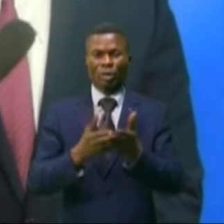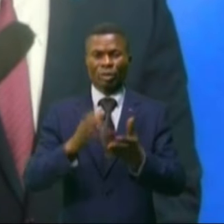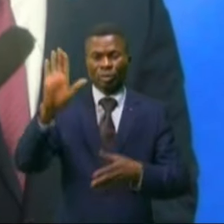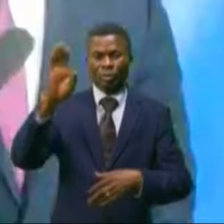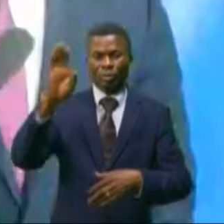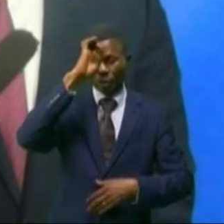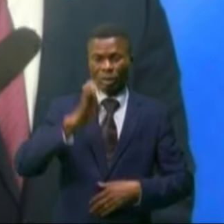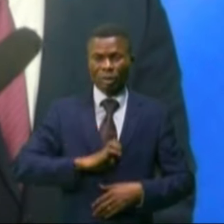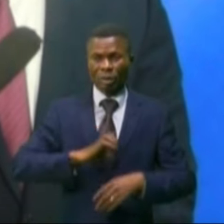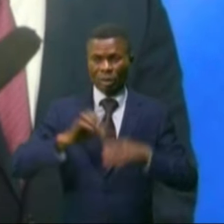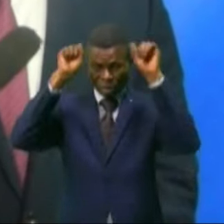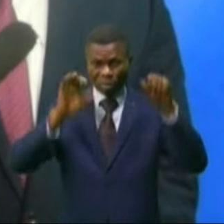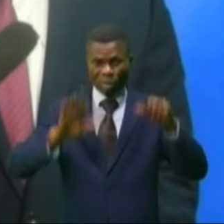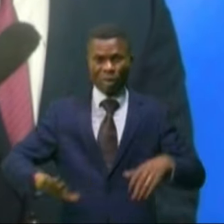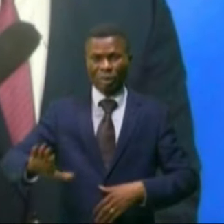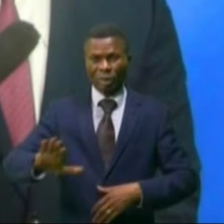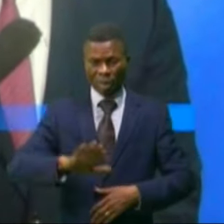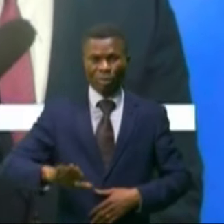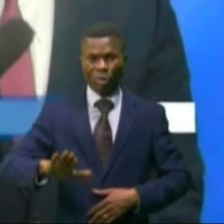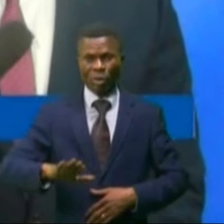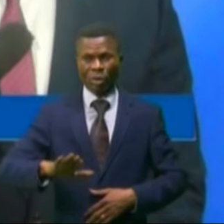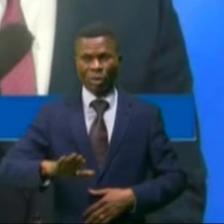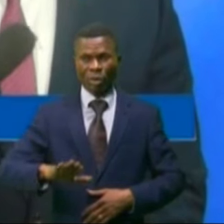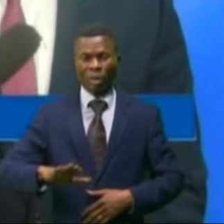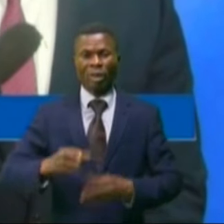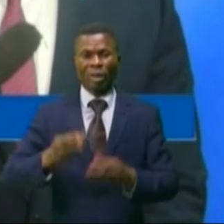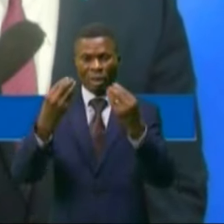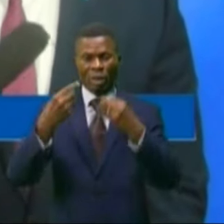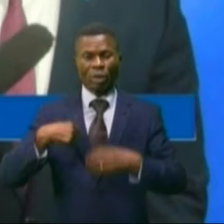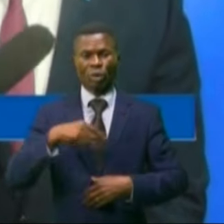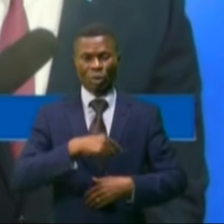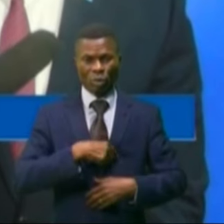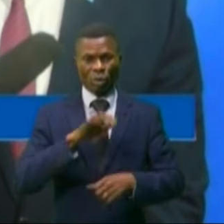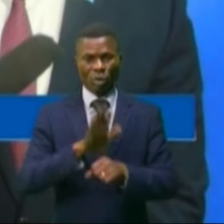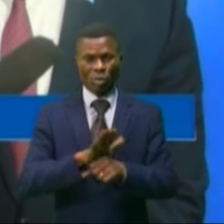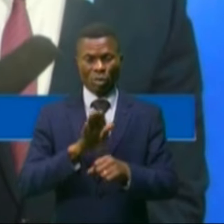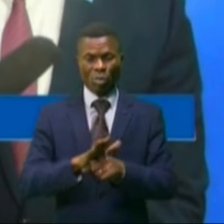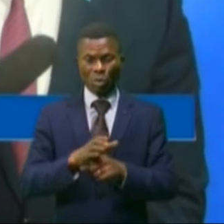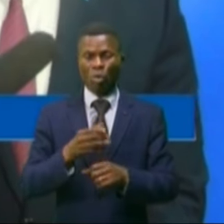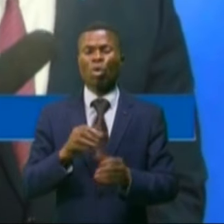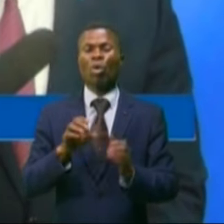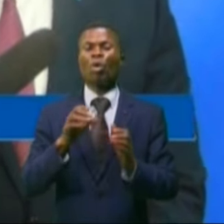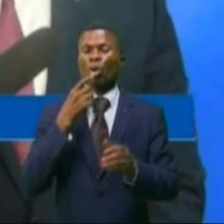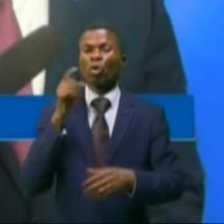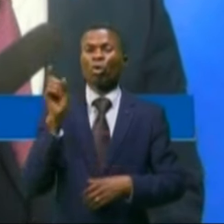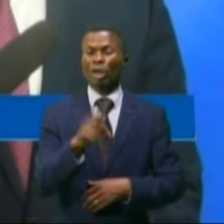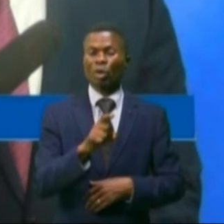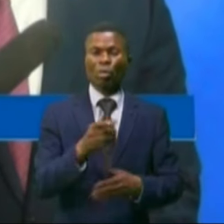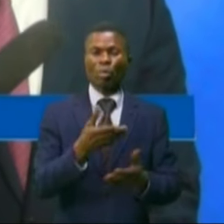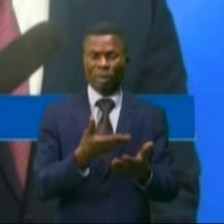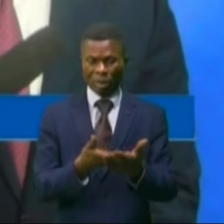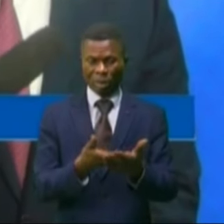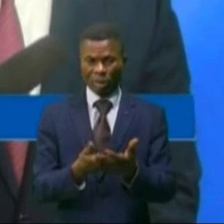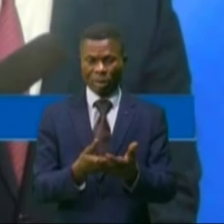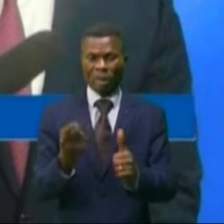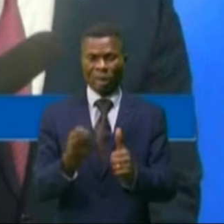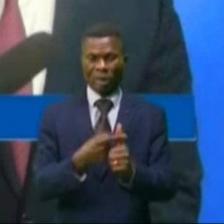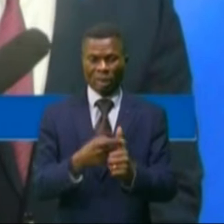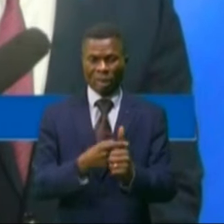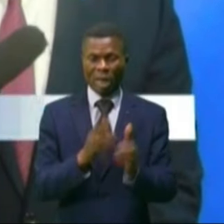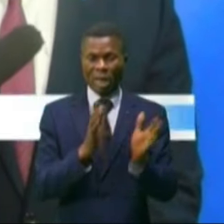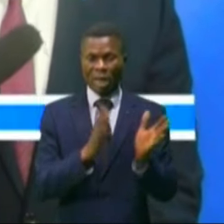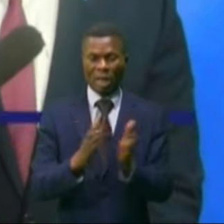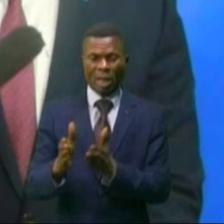Monsieur le Président de la République nous a donné un certain nombre d'instructions, notamment la mise en place